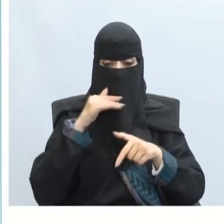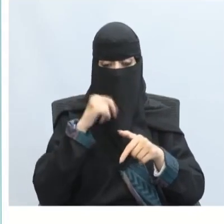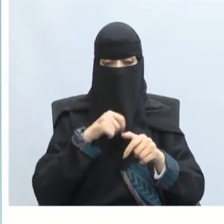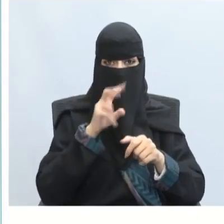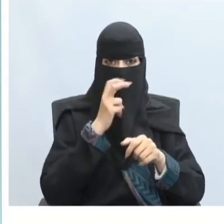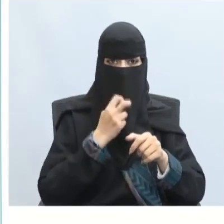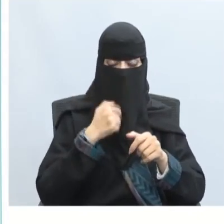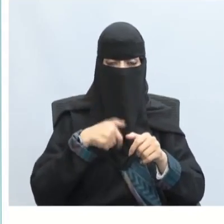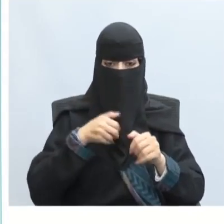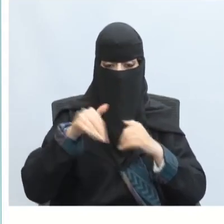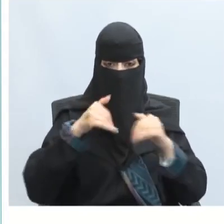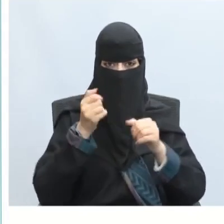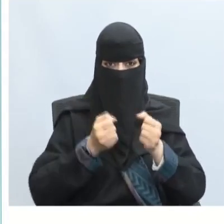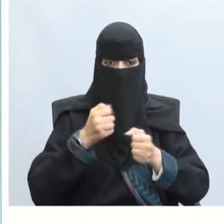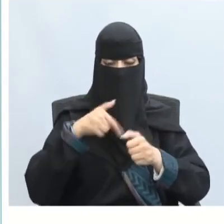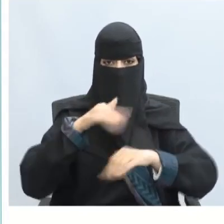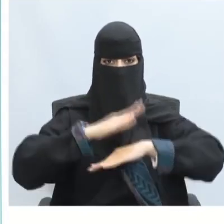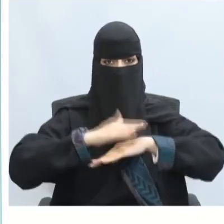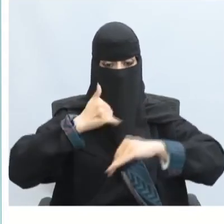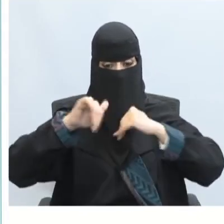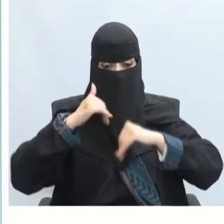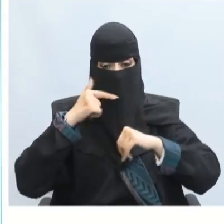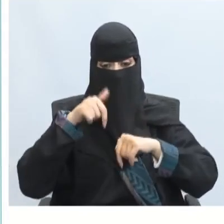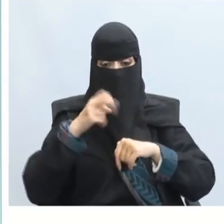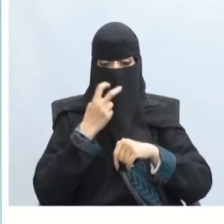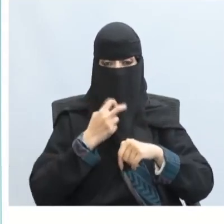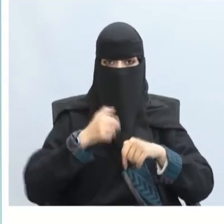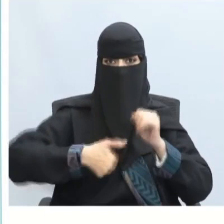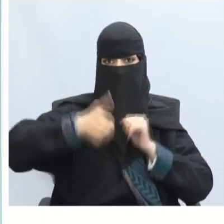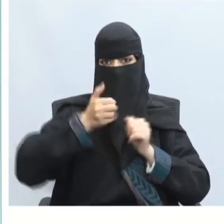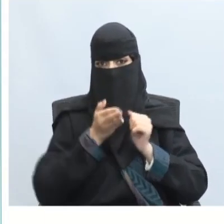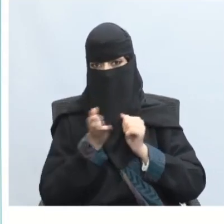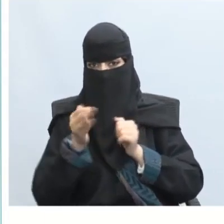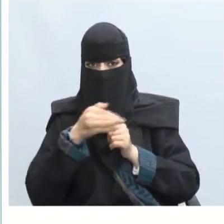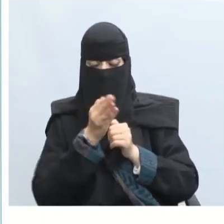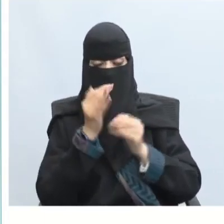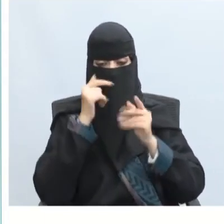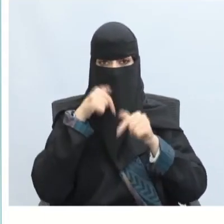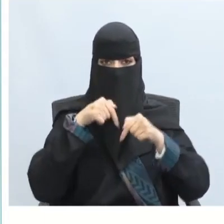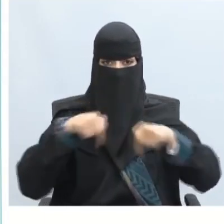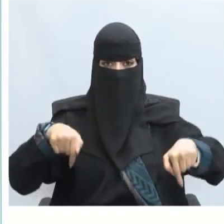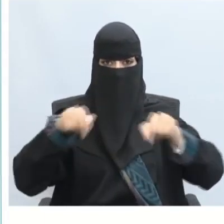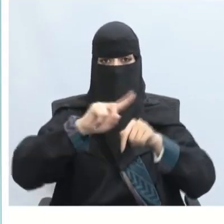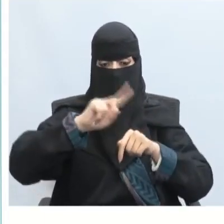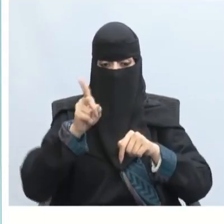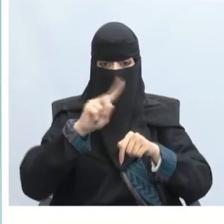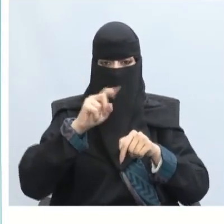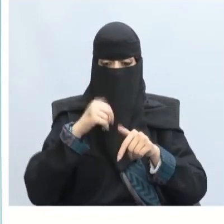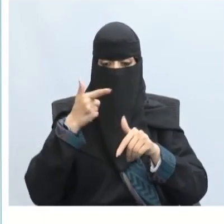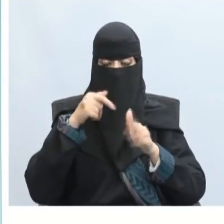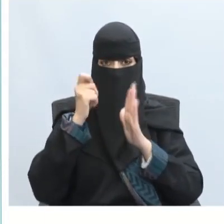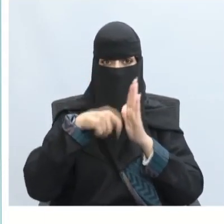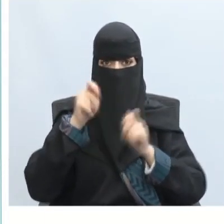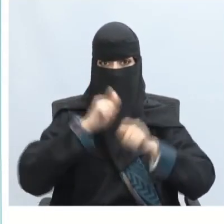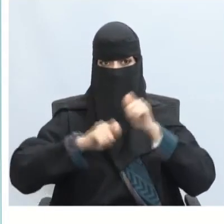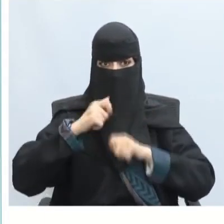قواعد سير المركبات واداب الطرق وقواعد افضليه المرور وحدود السرعه واحكام